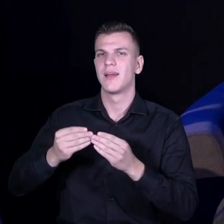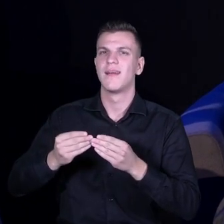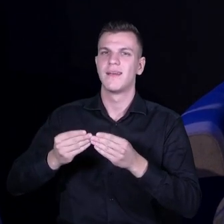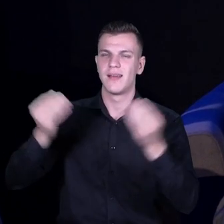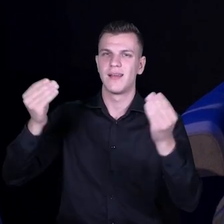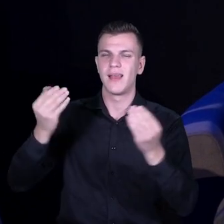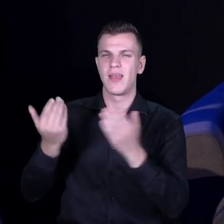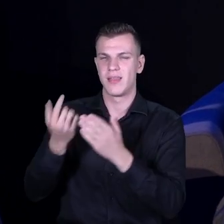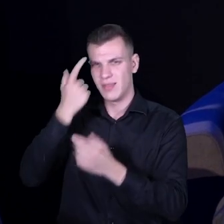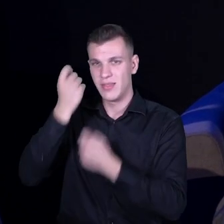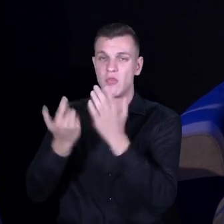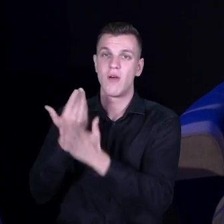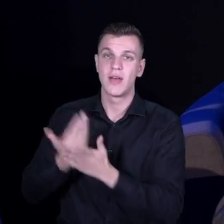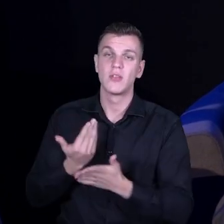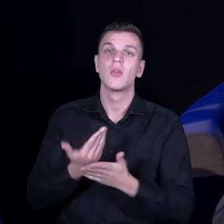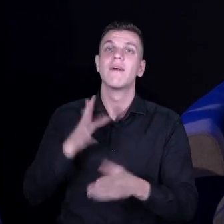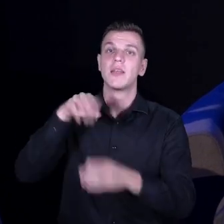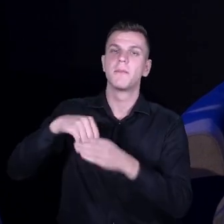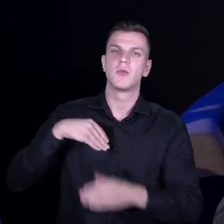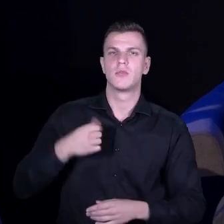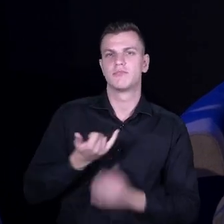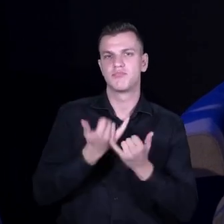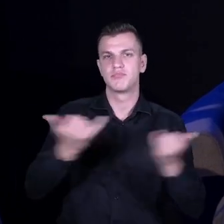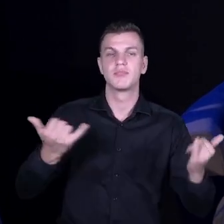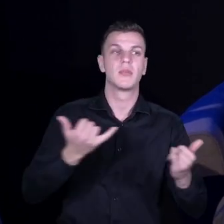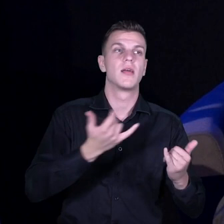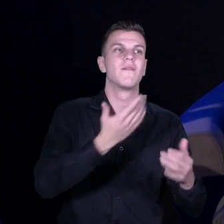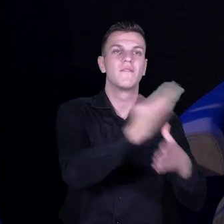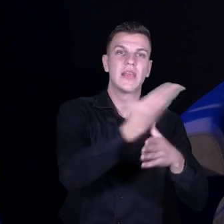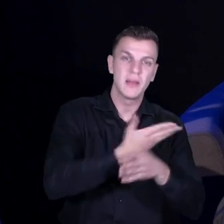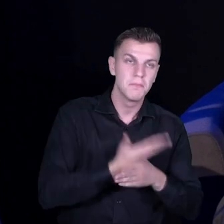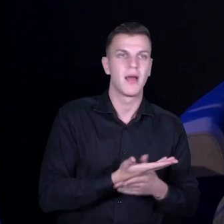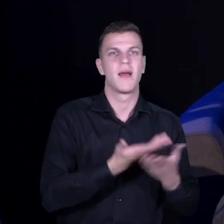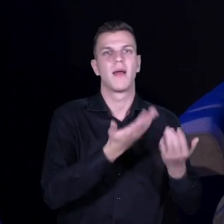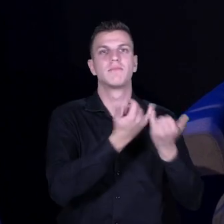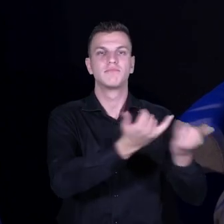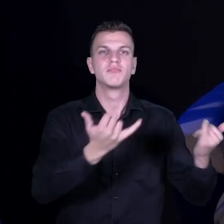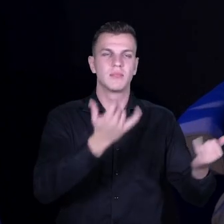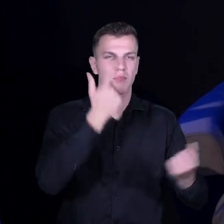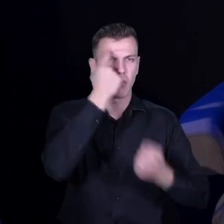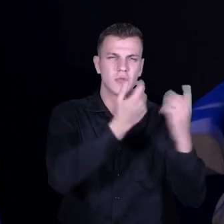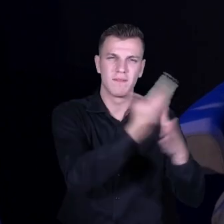seria spotkań z innowatorami, spotkań z innowacyjnymi przedsiębiorstwami i to było super